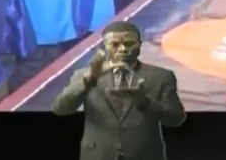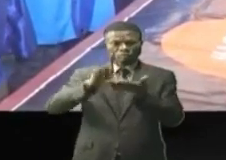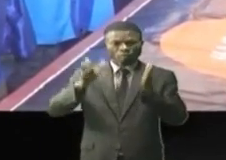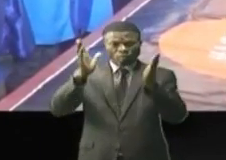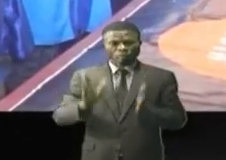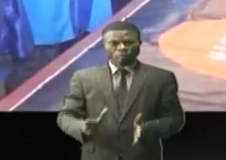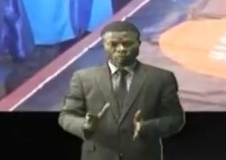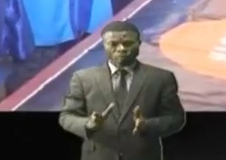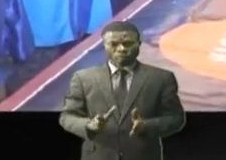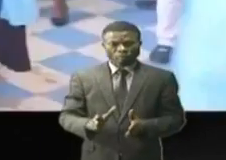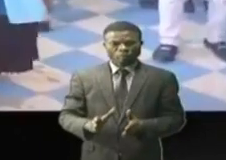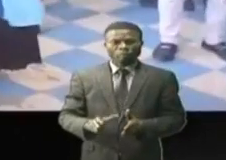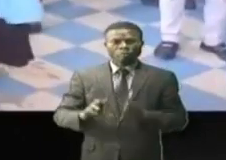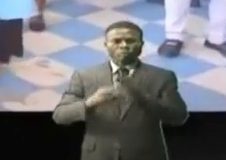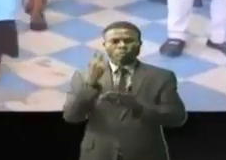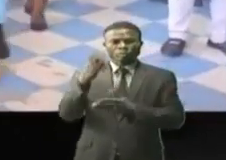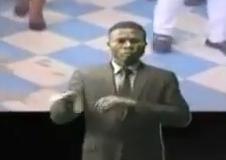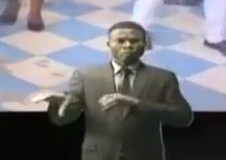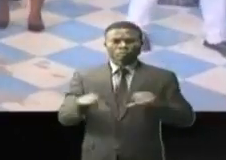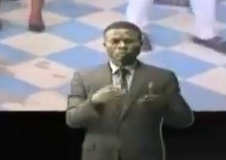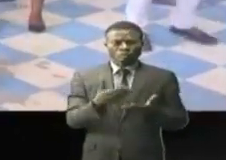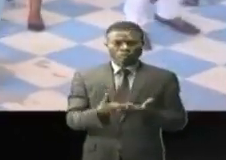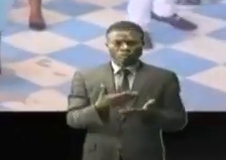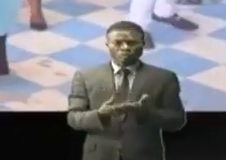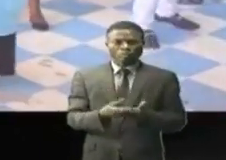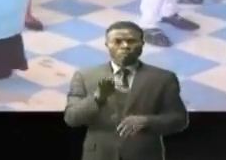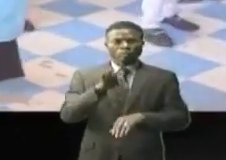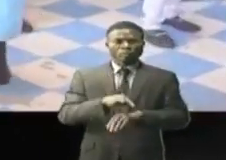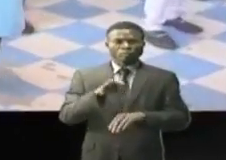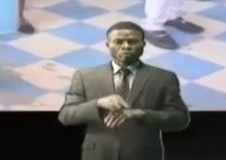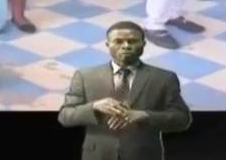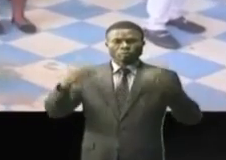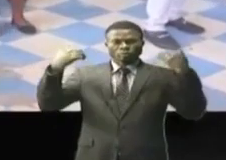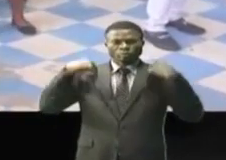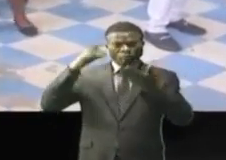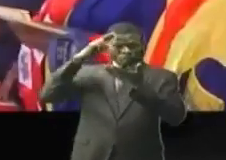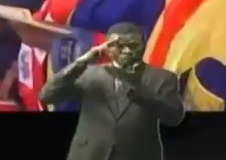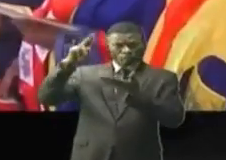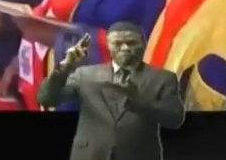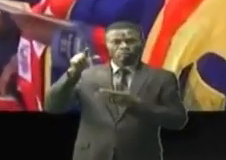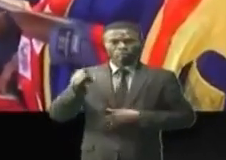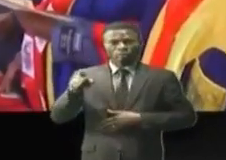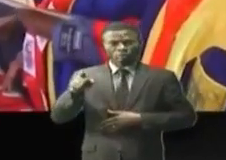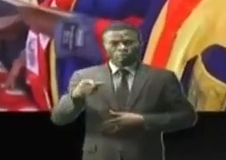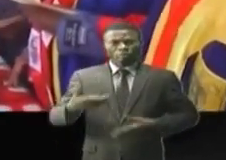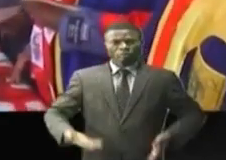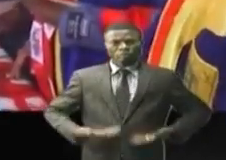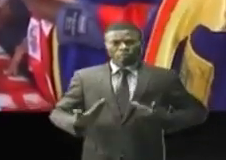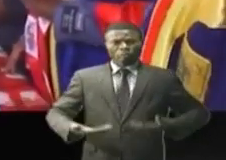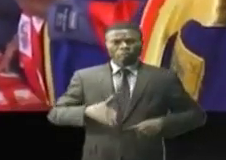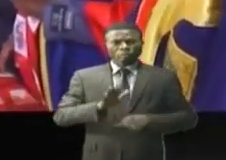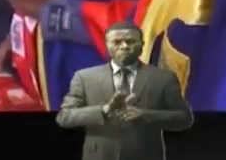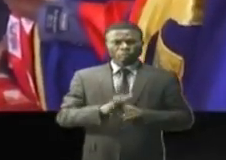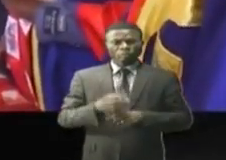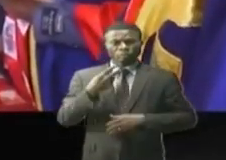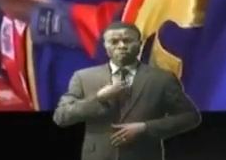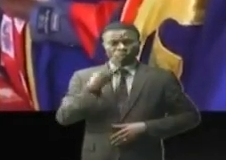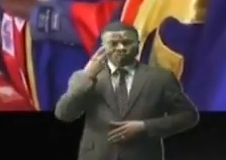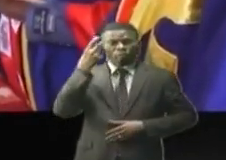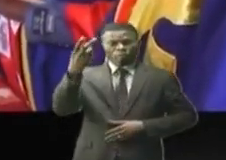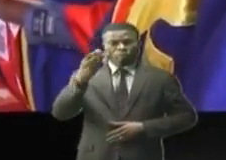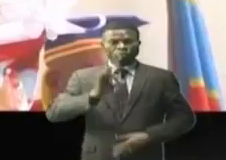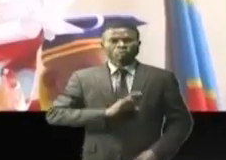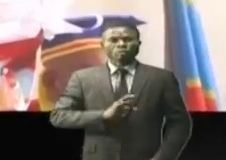à l'occasion de cette double cérémonie. Une occasion pour les recteurs de l'UPCAN, qui lut la vision du président de la République, Félix